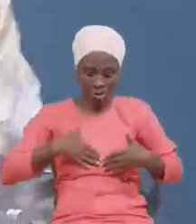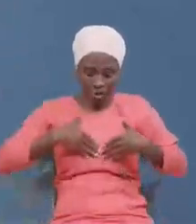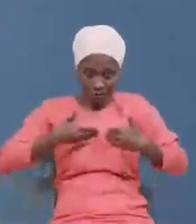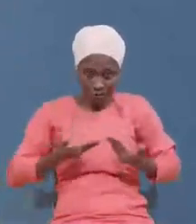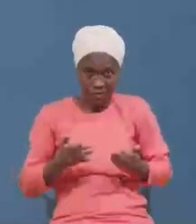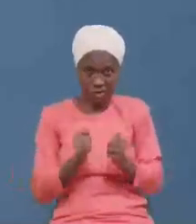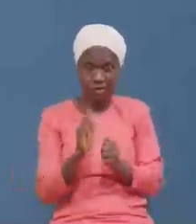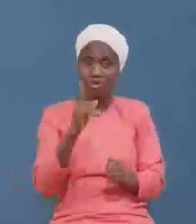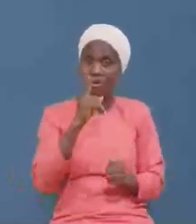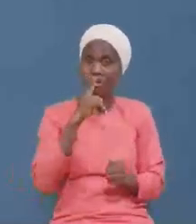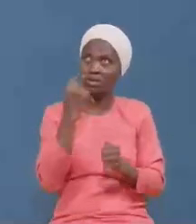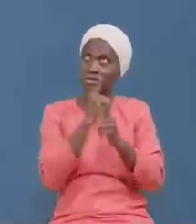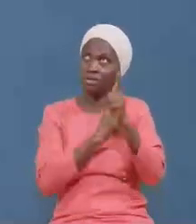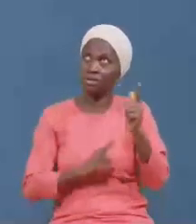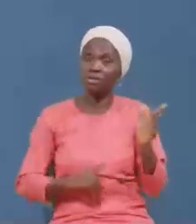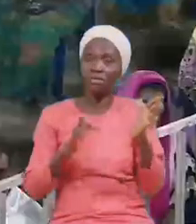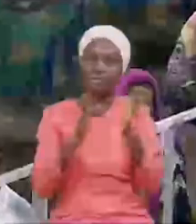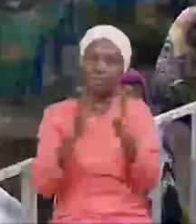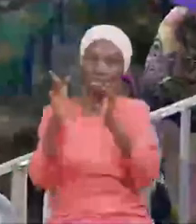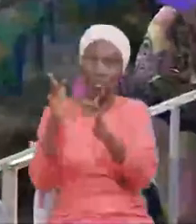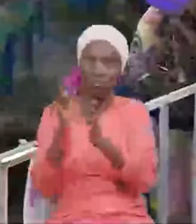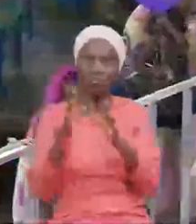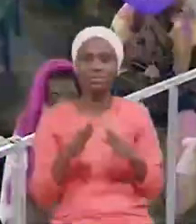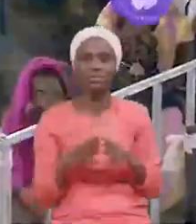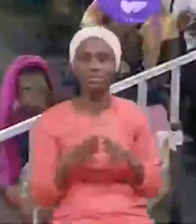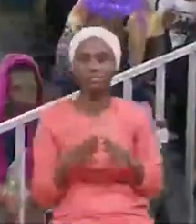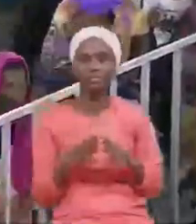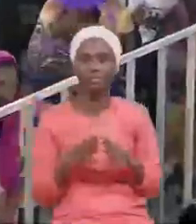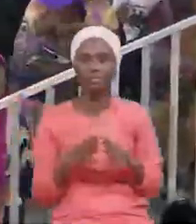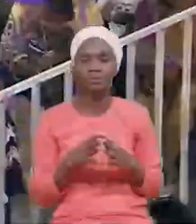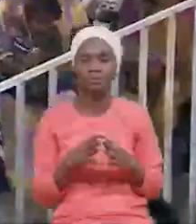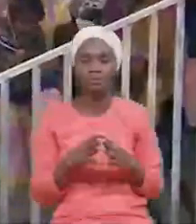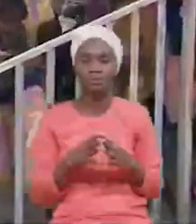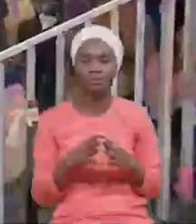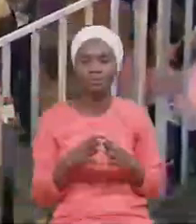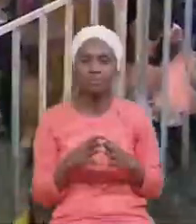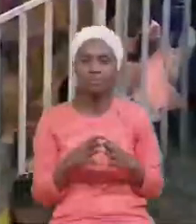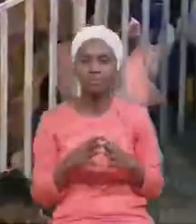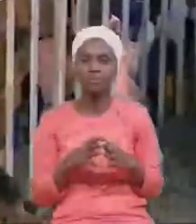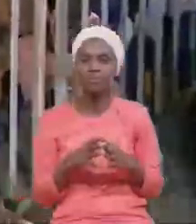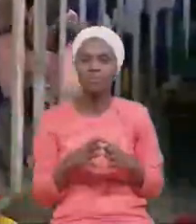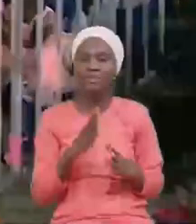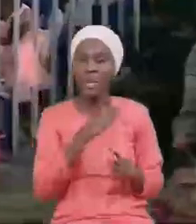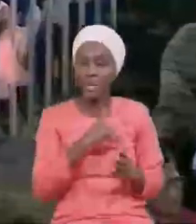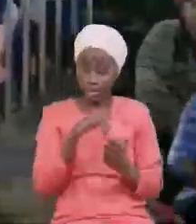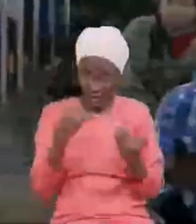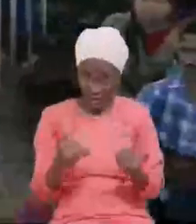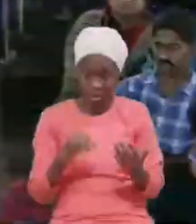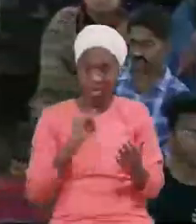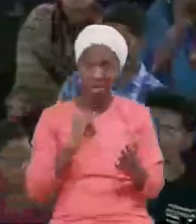Si tu confesses de ta bouche le Seigneur Jésus, voici le moment.